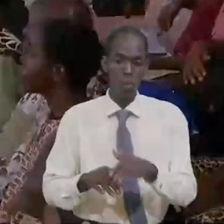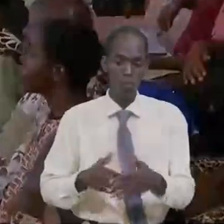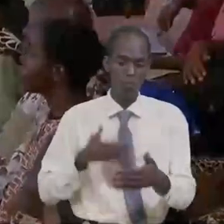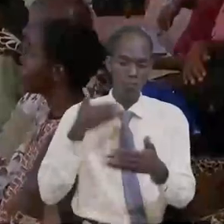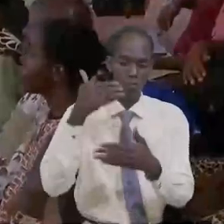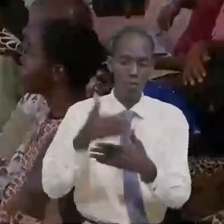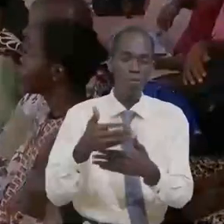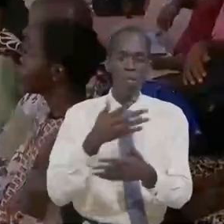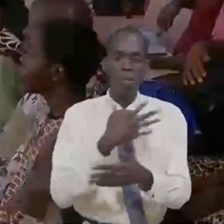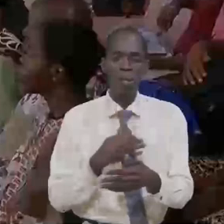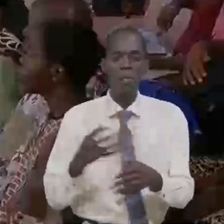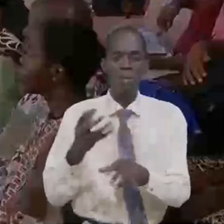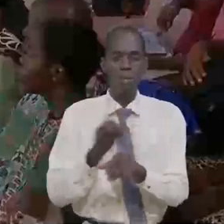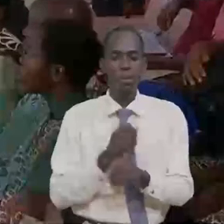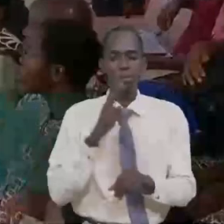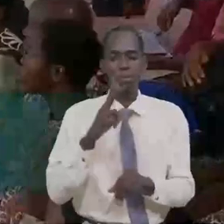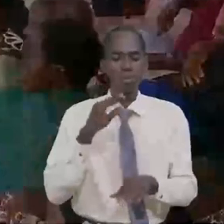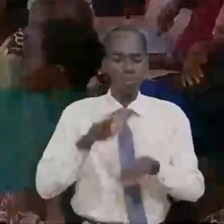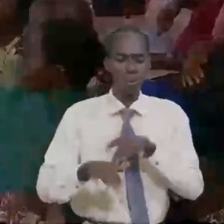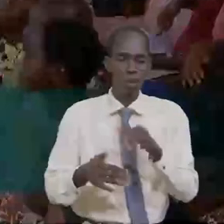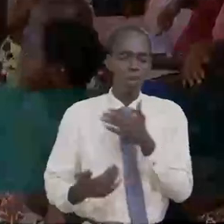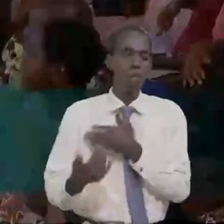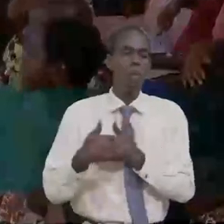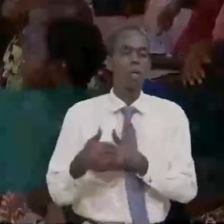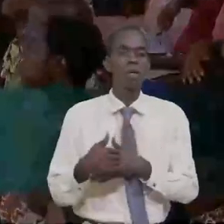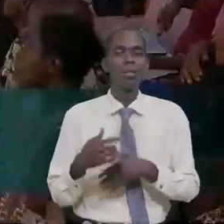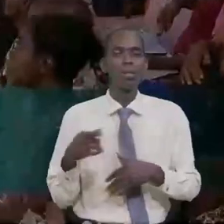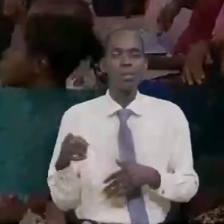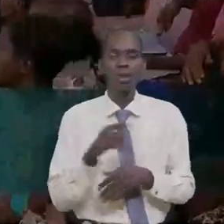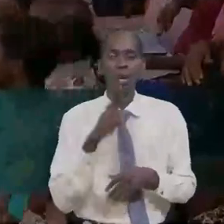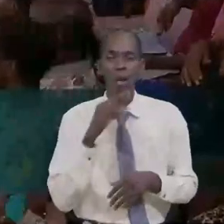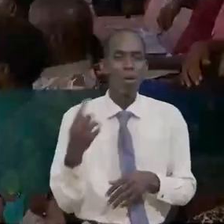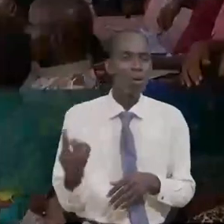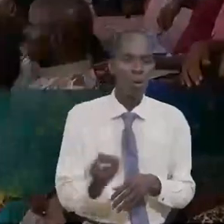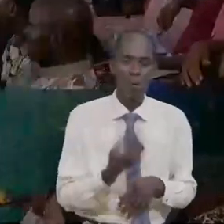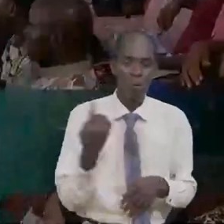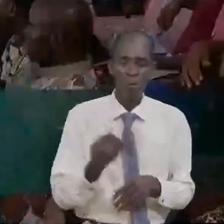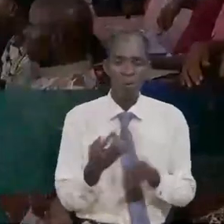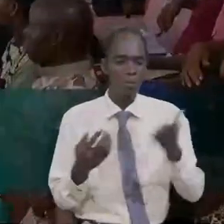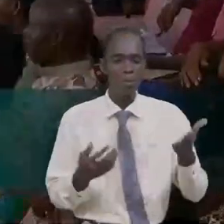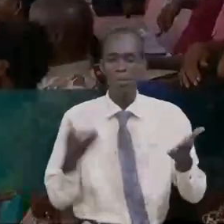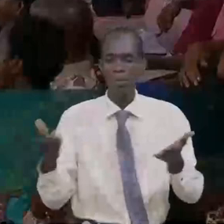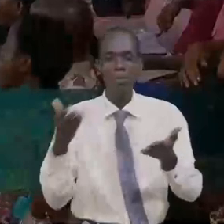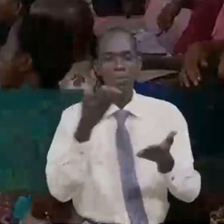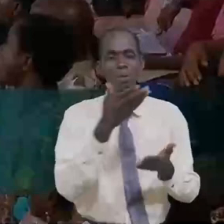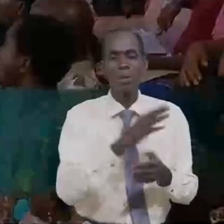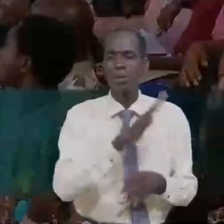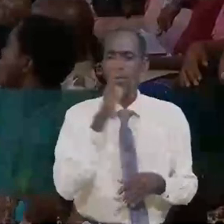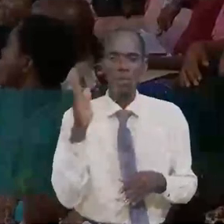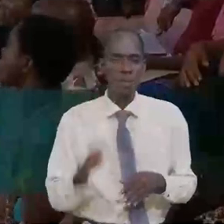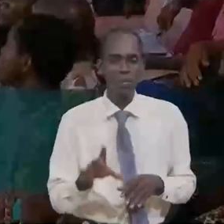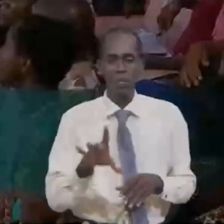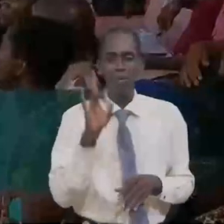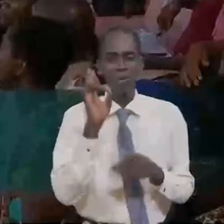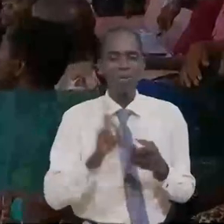et ils font cette part en arrière il vacille ils sont ici et là-bas ils ne sont jamais stables et ferme